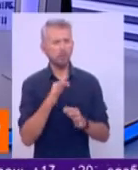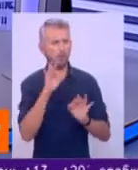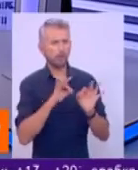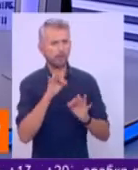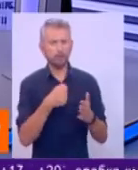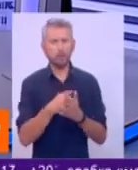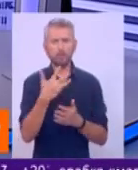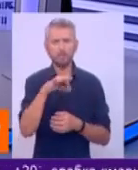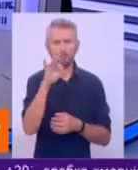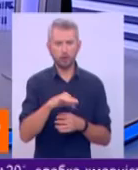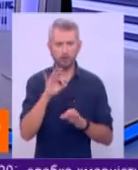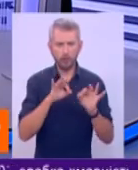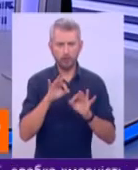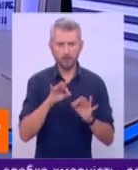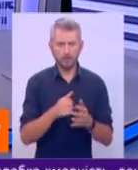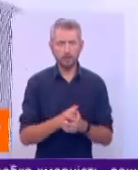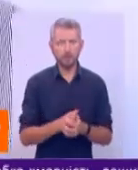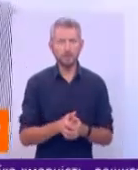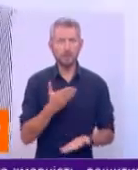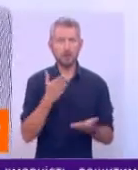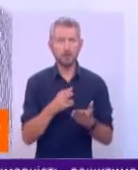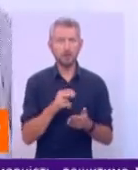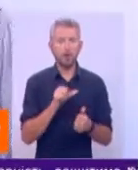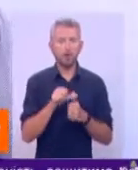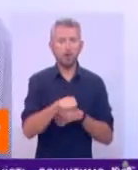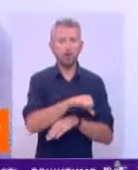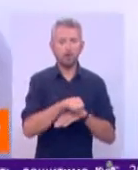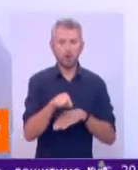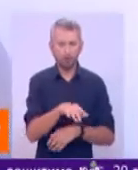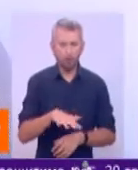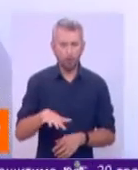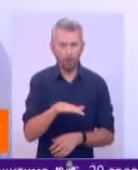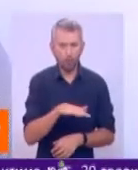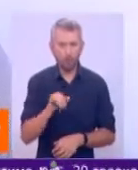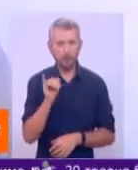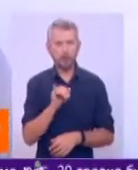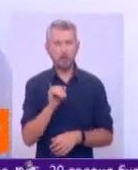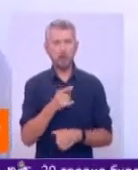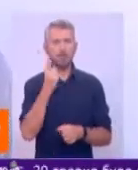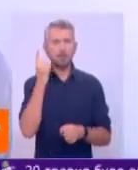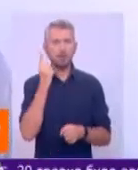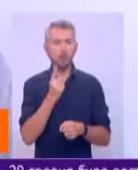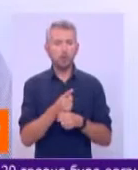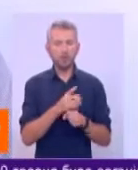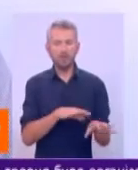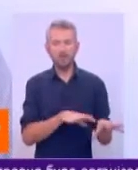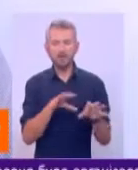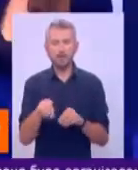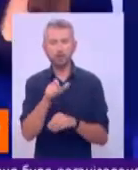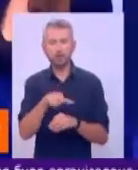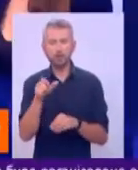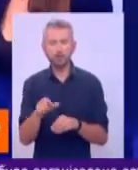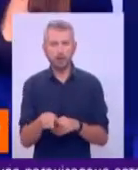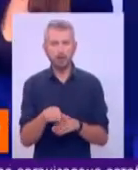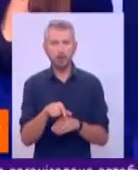до 50% коефіцієнт, якщо поза межами цього револу. І заборона відселювати людей в